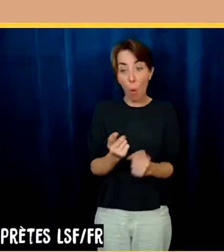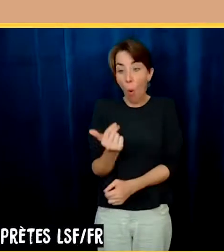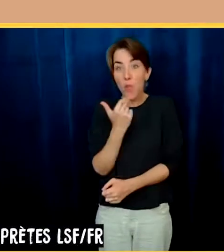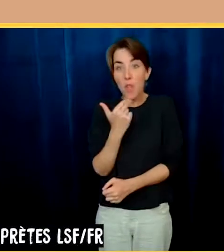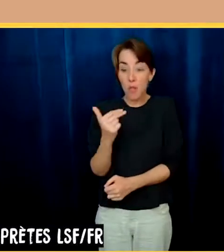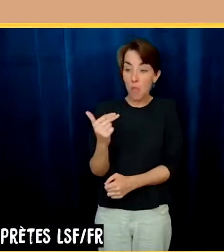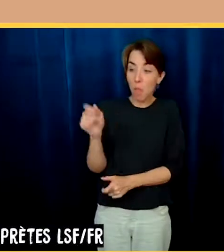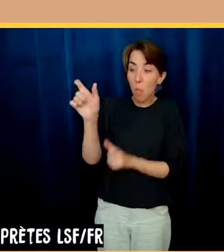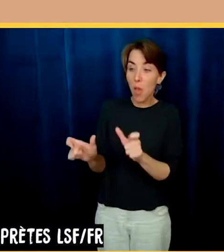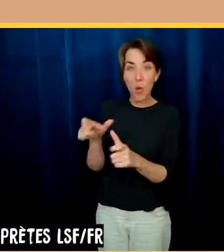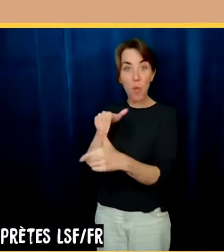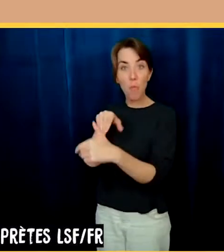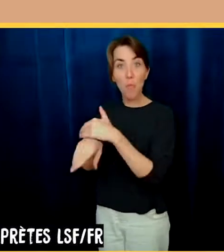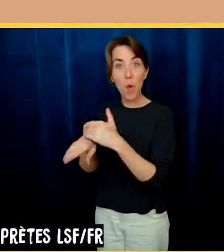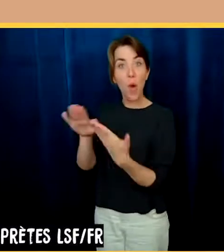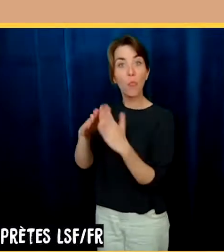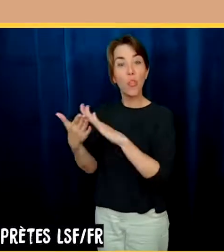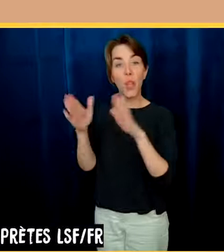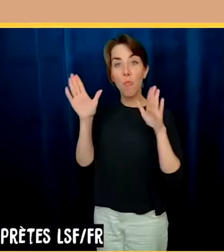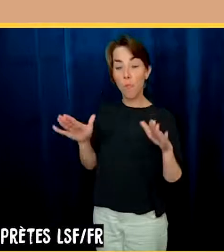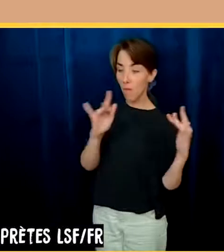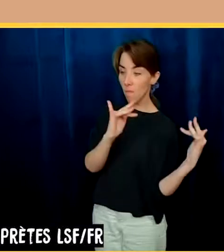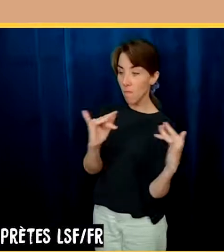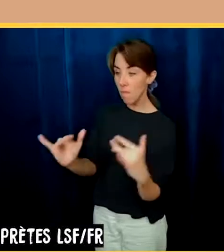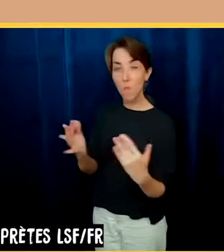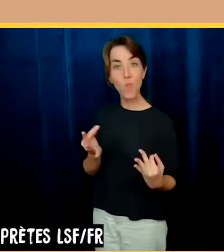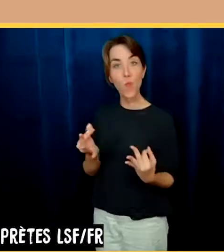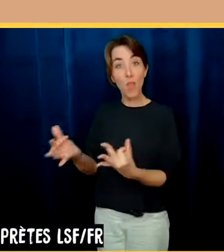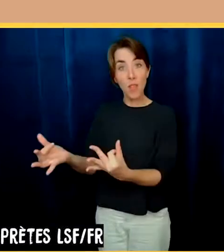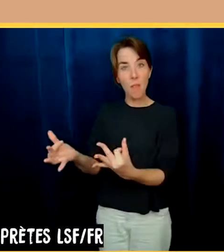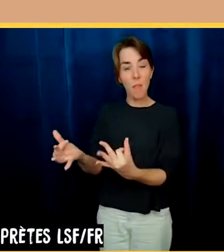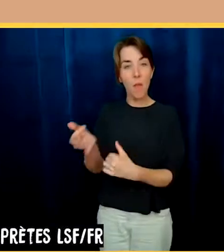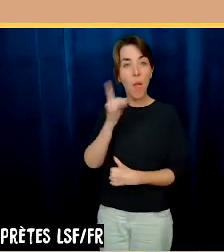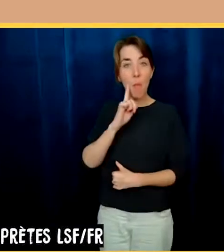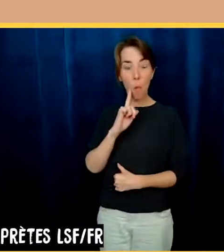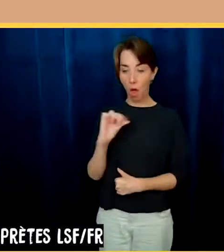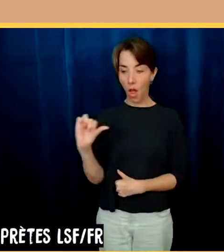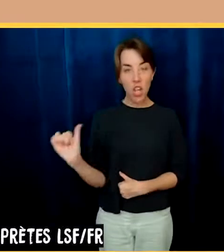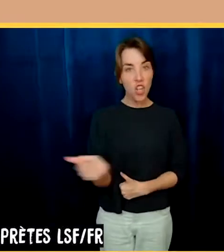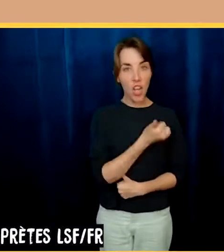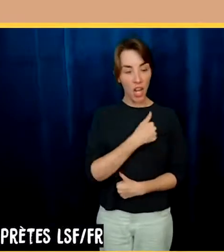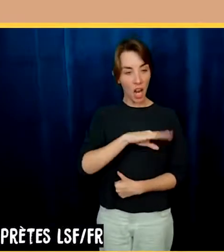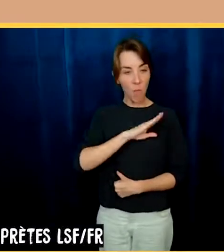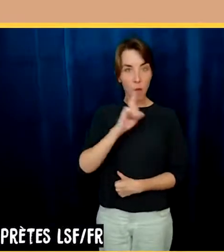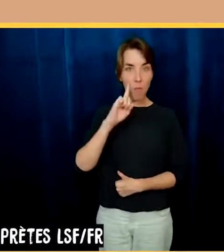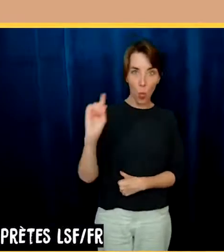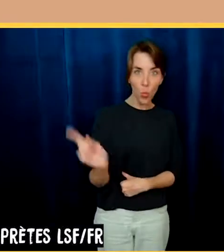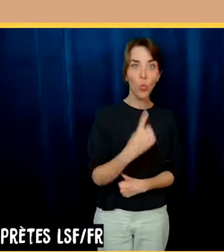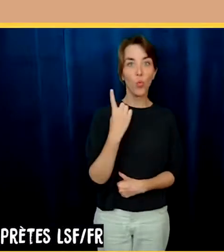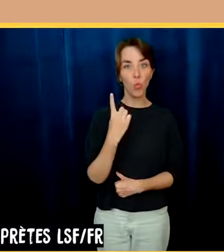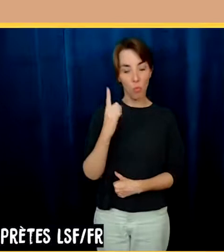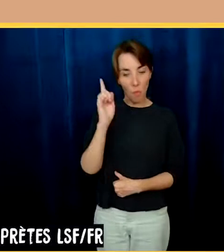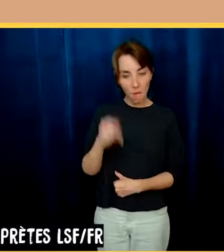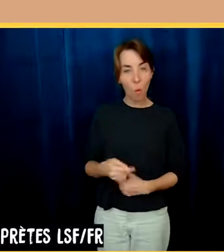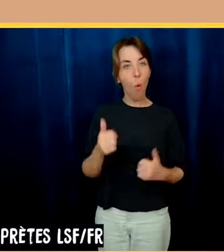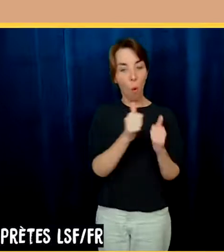de la communauté, parce qu'on est responsables des uns des autres. Et c'est ensemble que nous devons